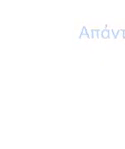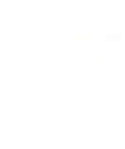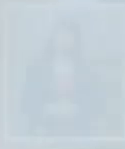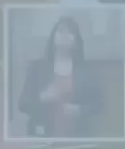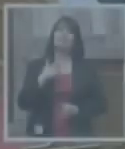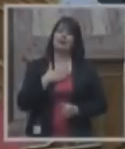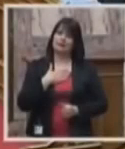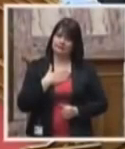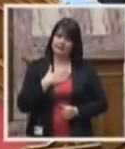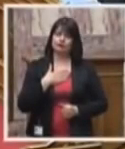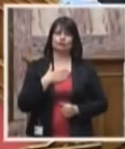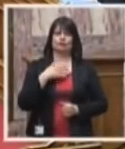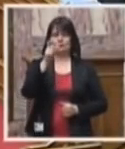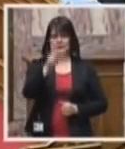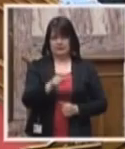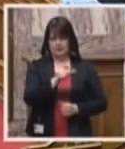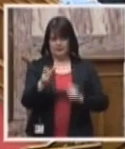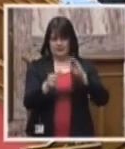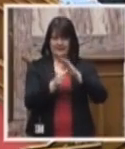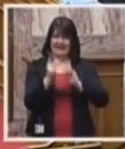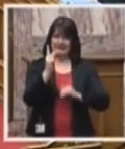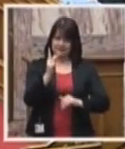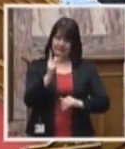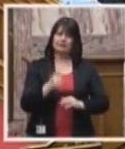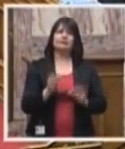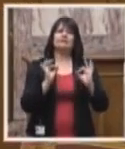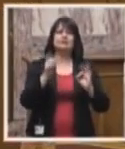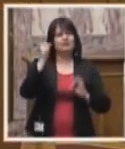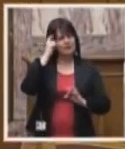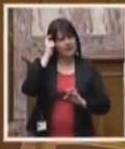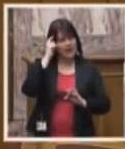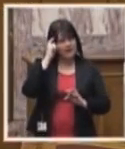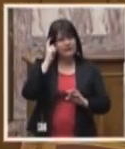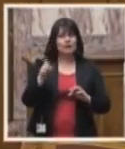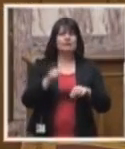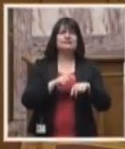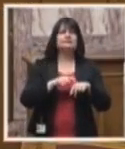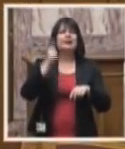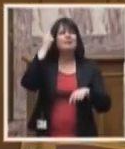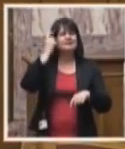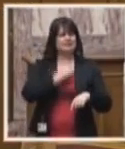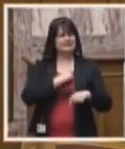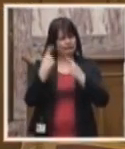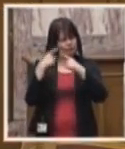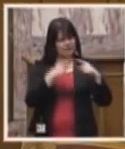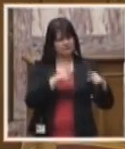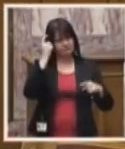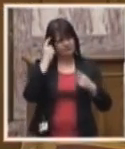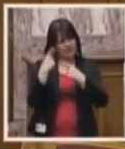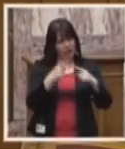Ευχαριστώ κύριε Καλτσαφέρη και βεβαίως αναγνωρίζω παρά τις ιδεολογικές μας διαφορές